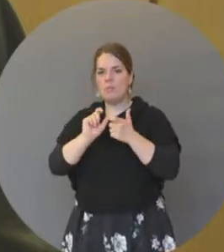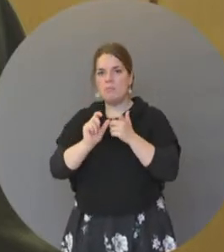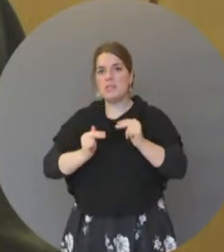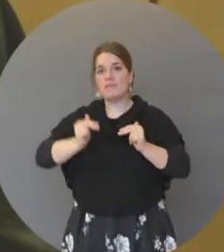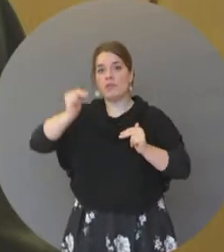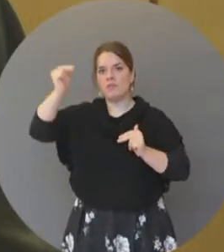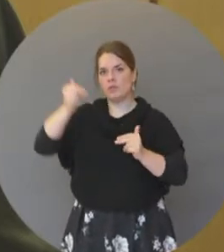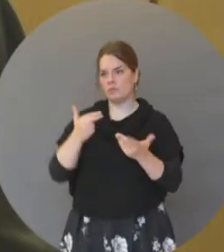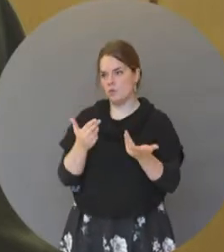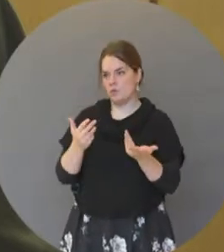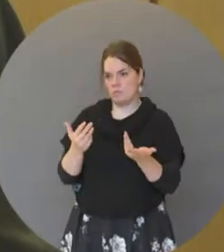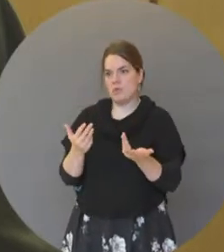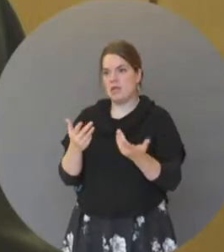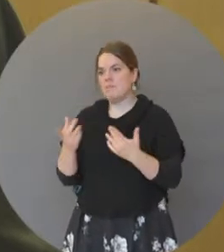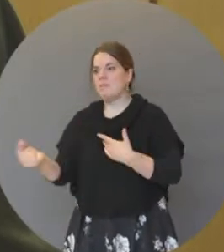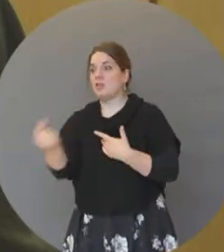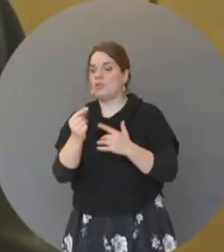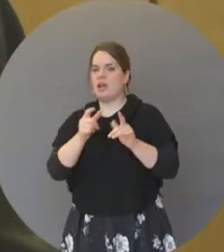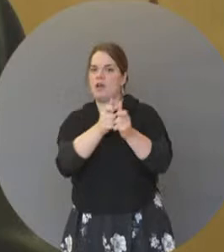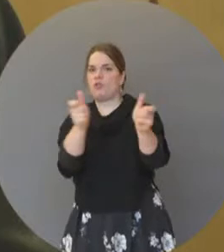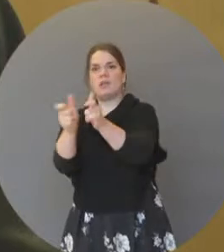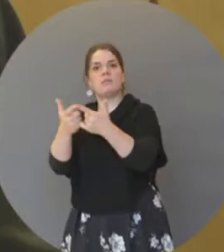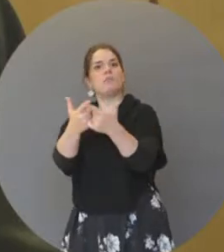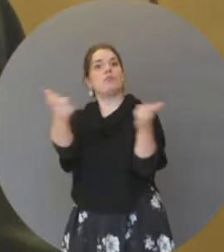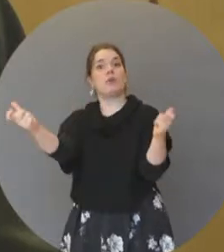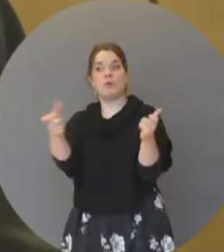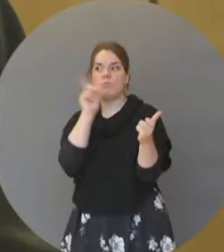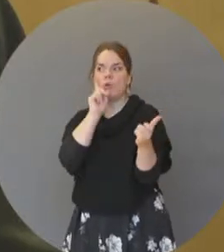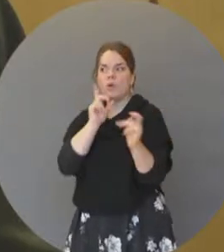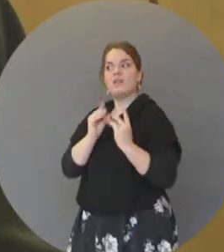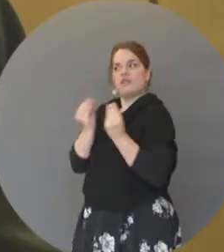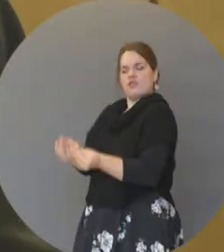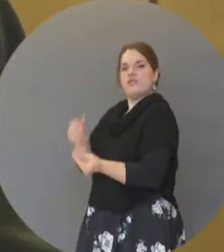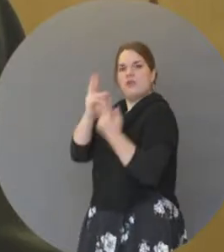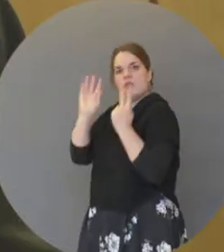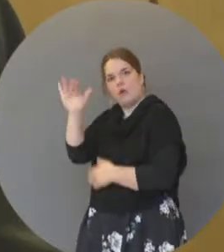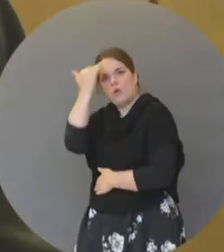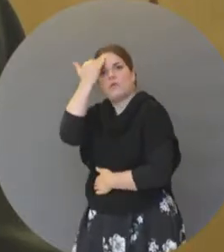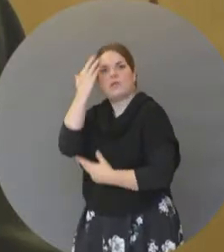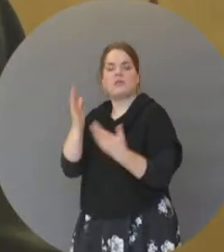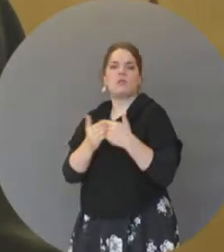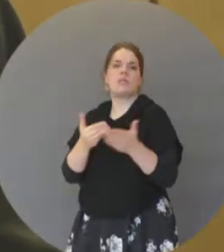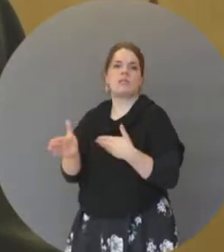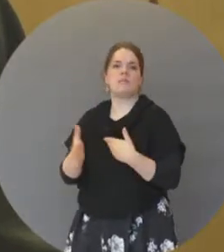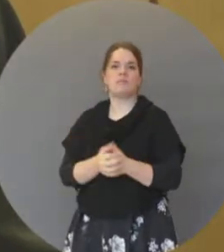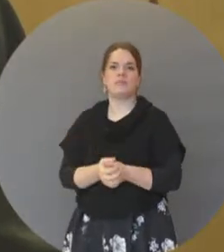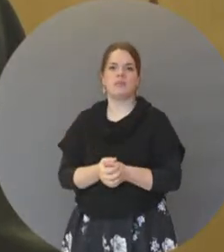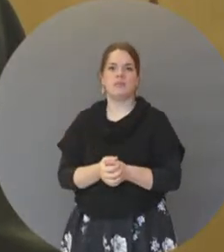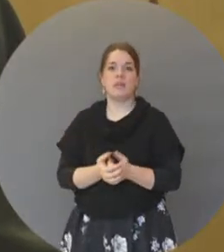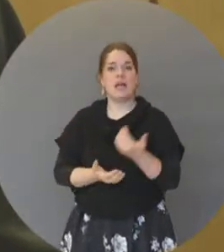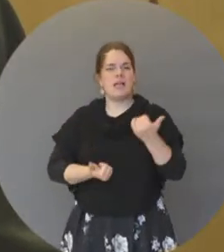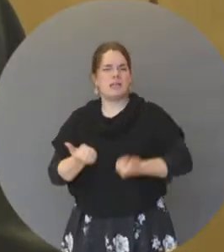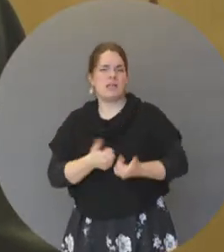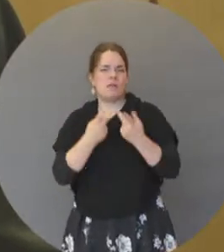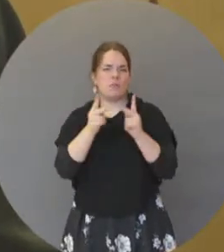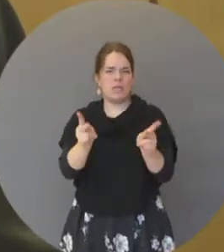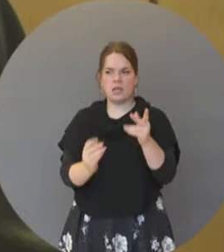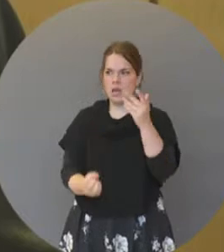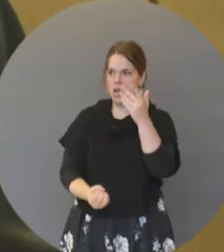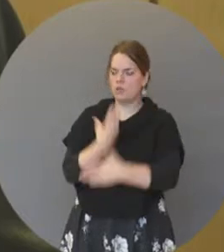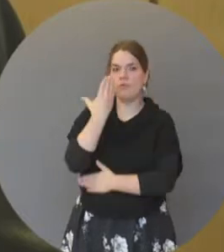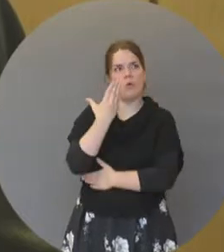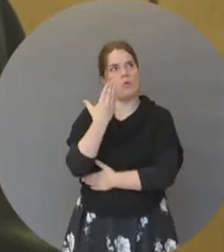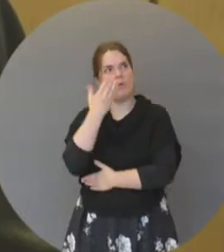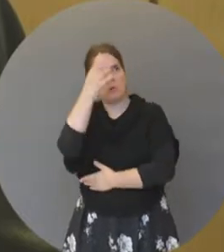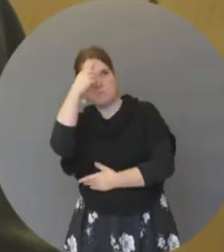que l'attractivité la reconnaissance du métier passe aussi par là un service public nouveau audacieux avec une